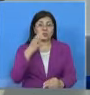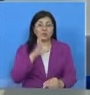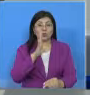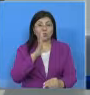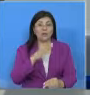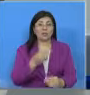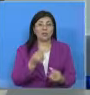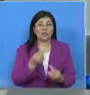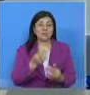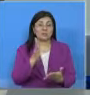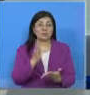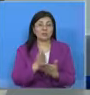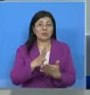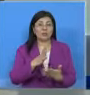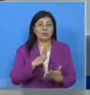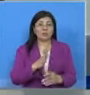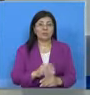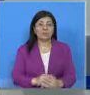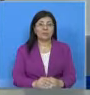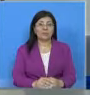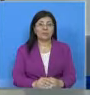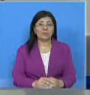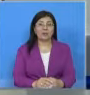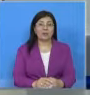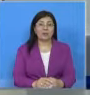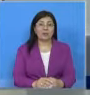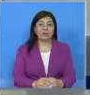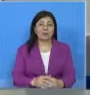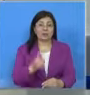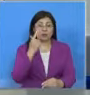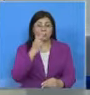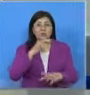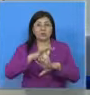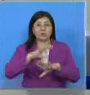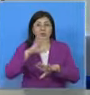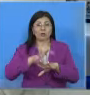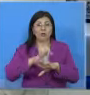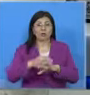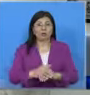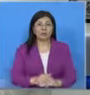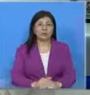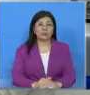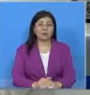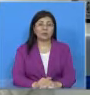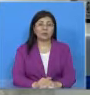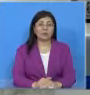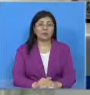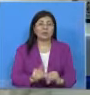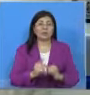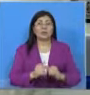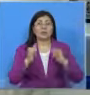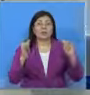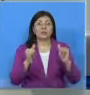болған сайын көз ауруын қан тамырлары өте аз дамиды. Қазіргі жағдайда